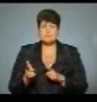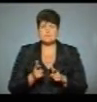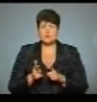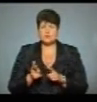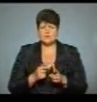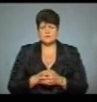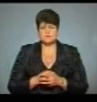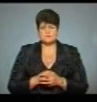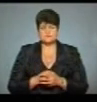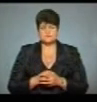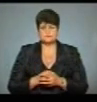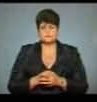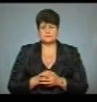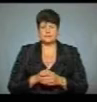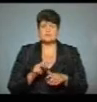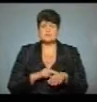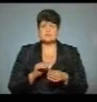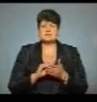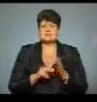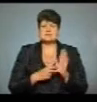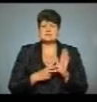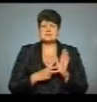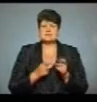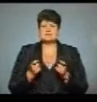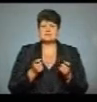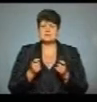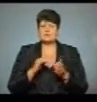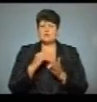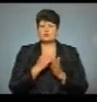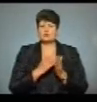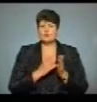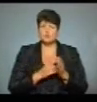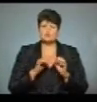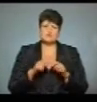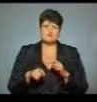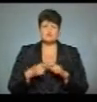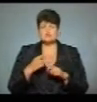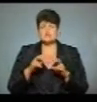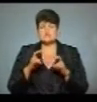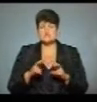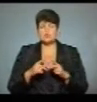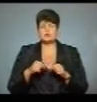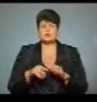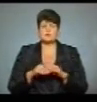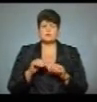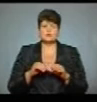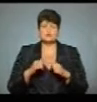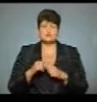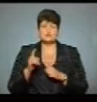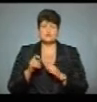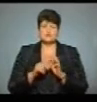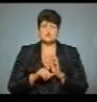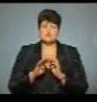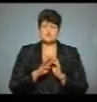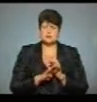підготовки. Поліцейські склали 7 адміністративних протоколів про можливі порушення під час засідань окружних виборчих комісій номер